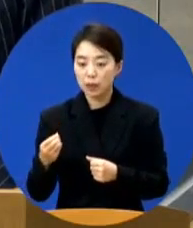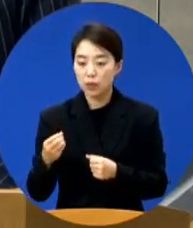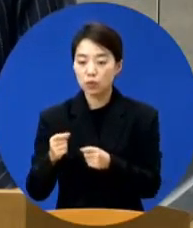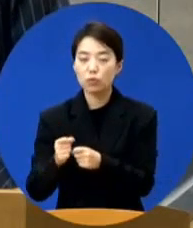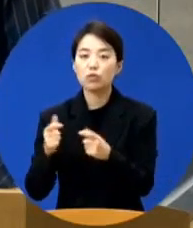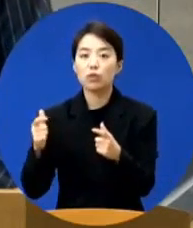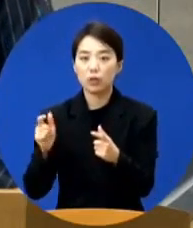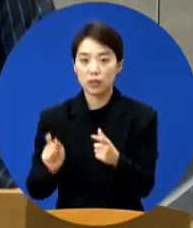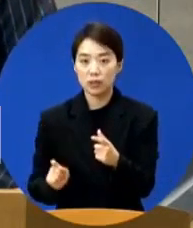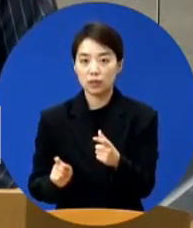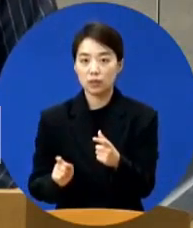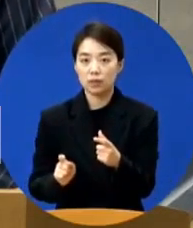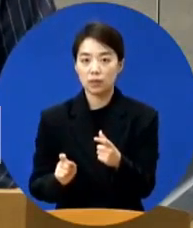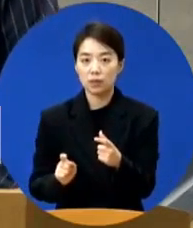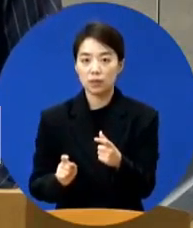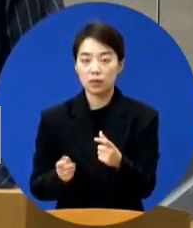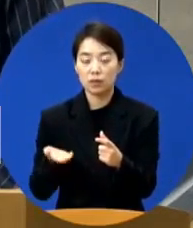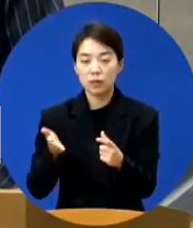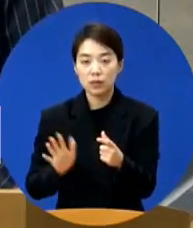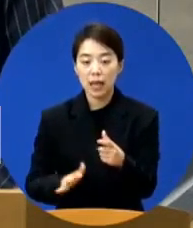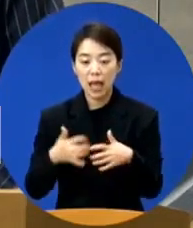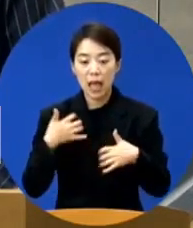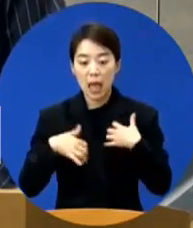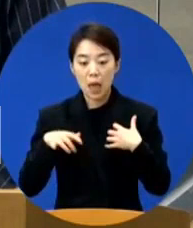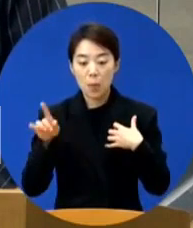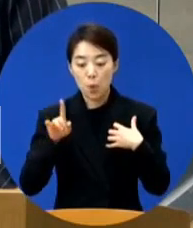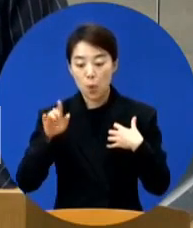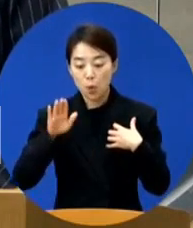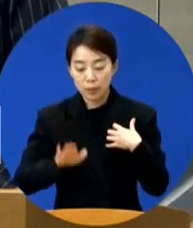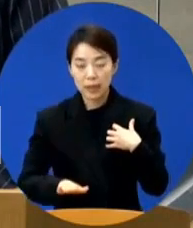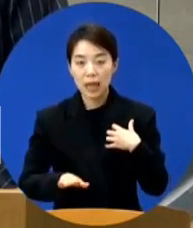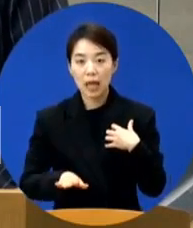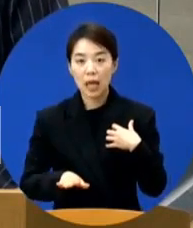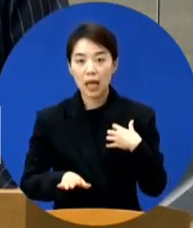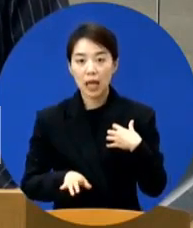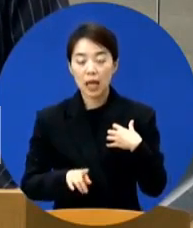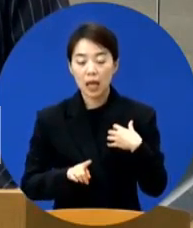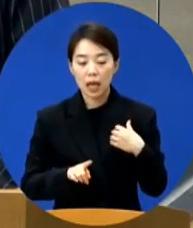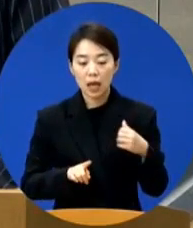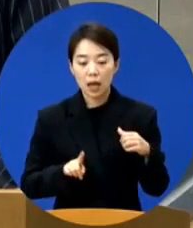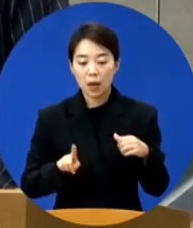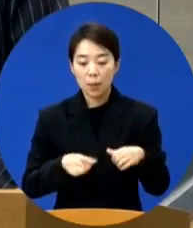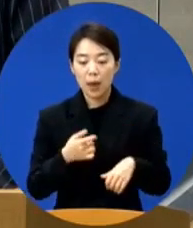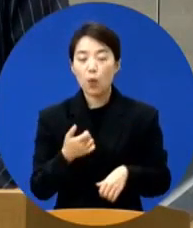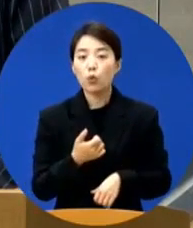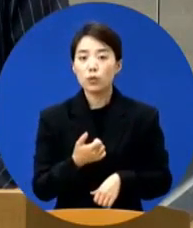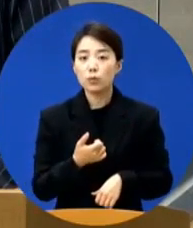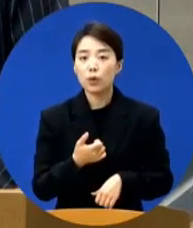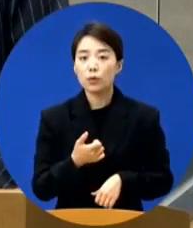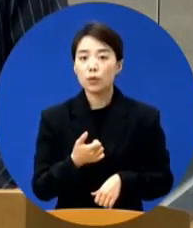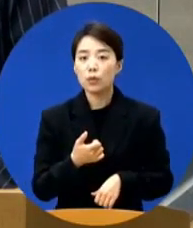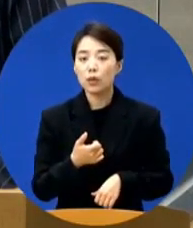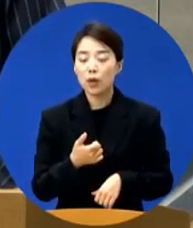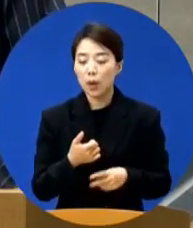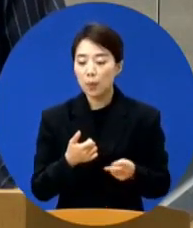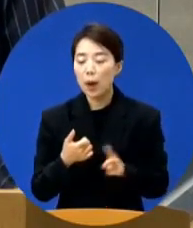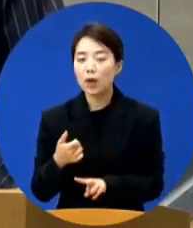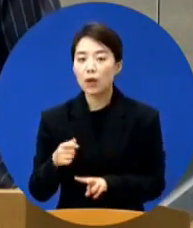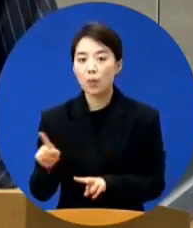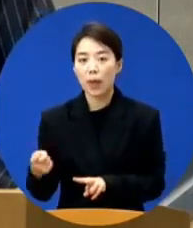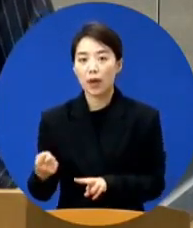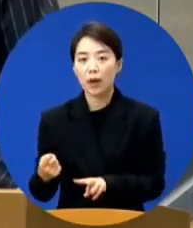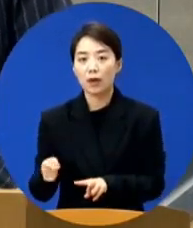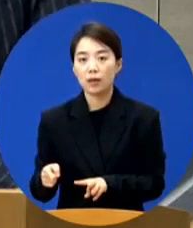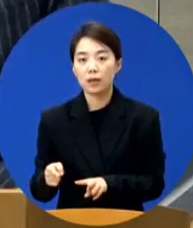늘어났습니다. 근데 재밌는 거는 그 밑에도 150으로 돼야 되는데 100만 원이더라고요. 자, 이것도